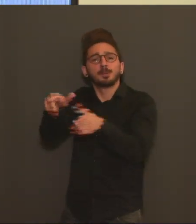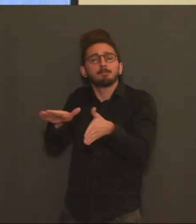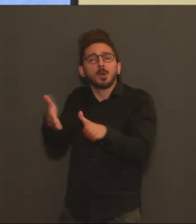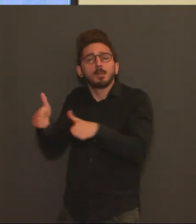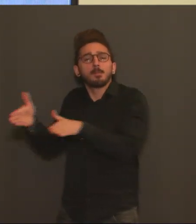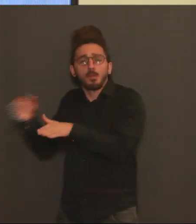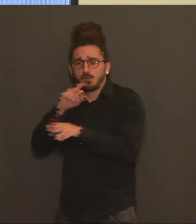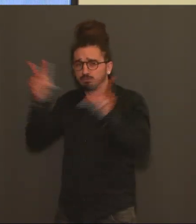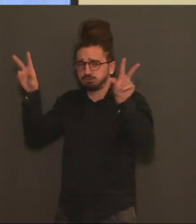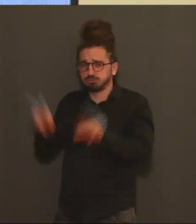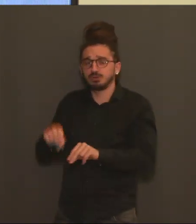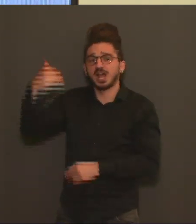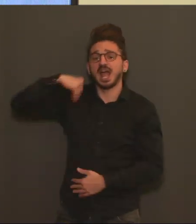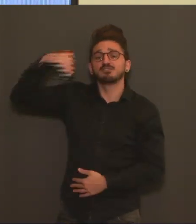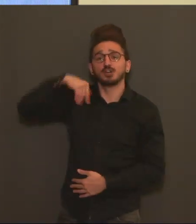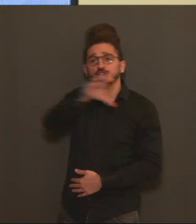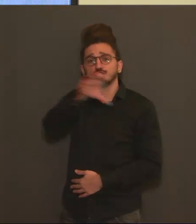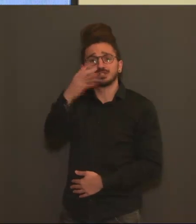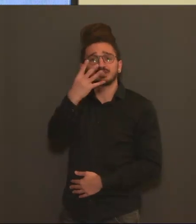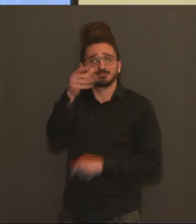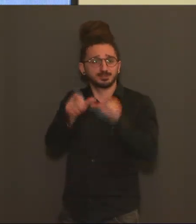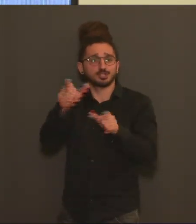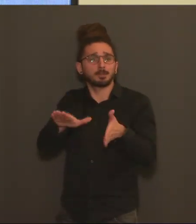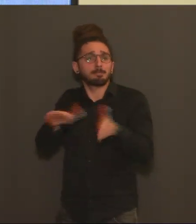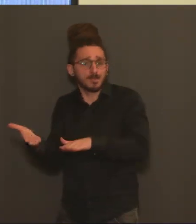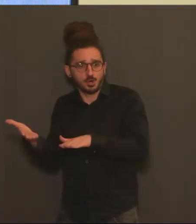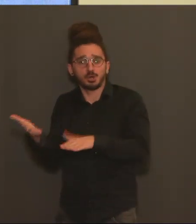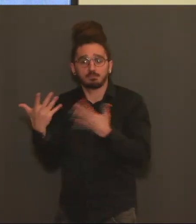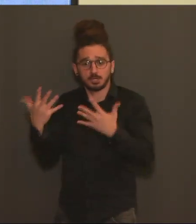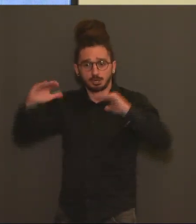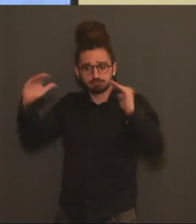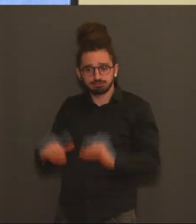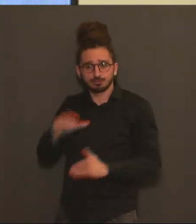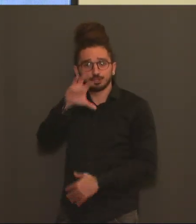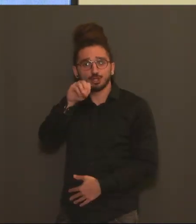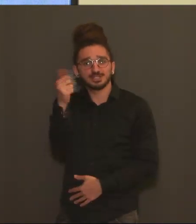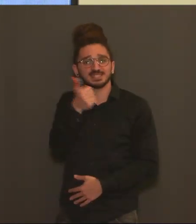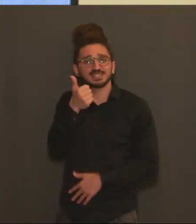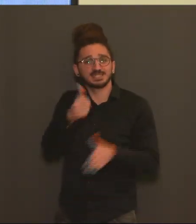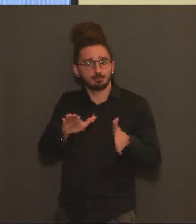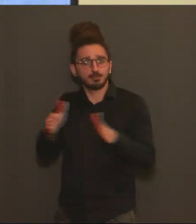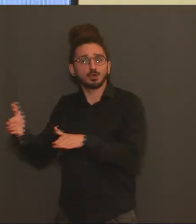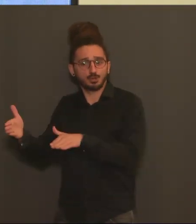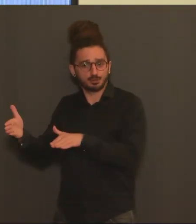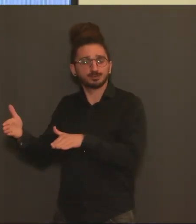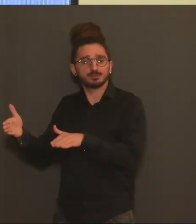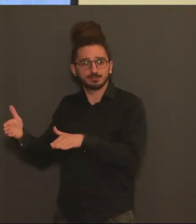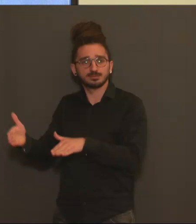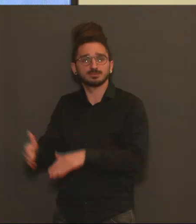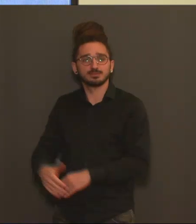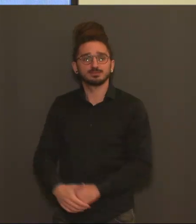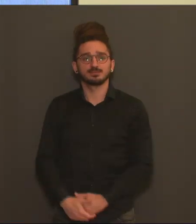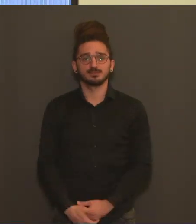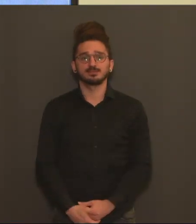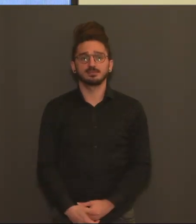36. Alors vous savez, on est un jour de comité de concertation et parmi les possibilités qui